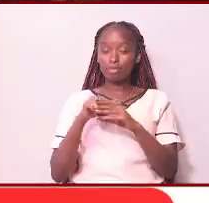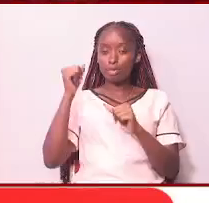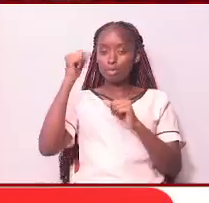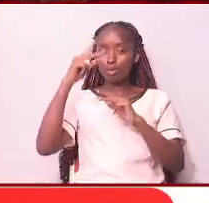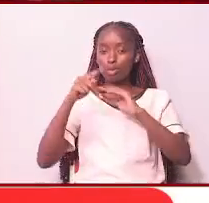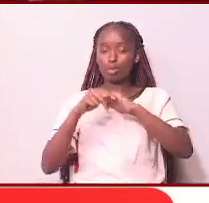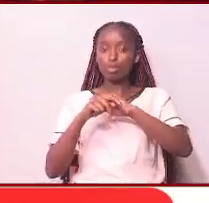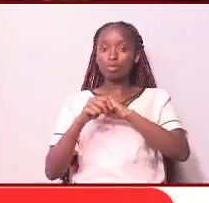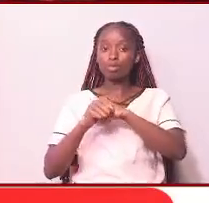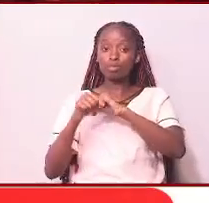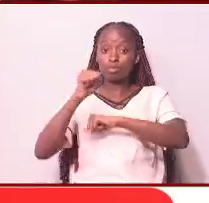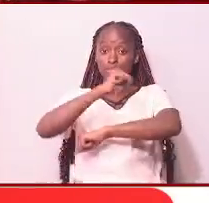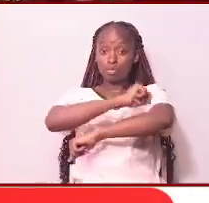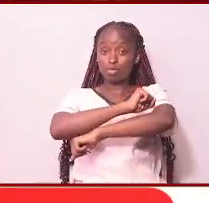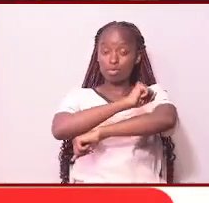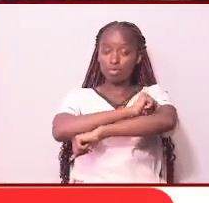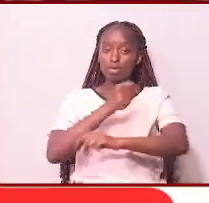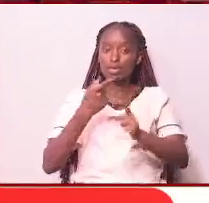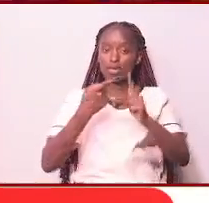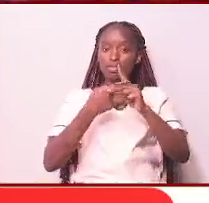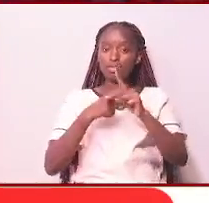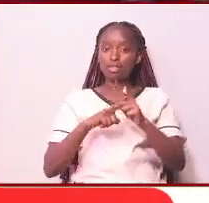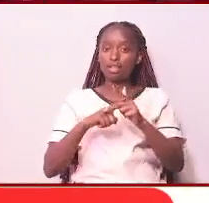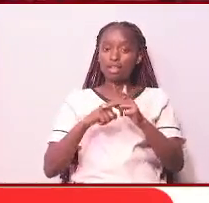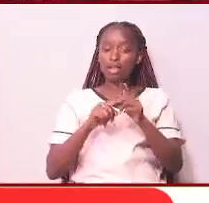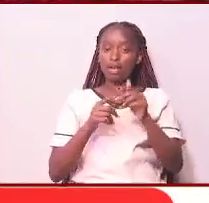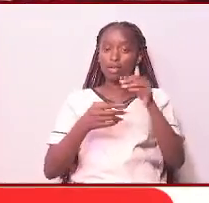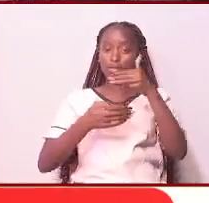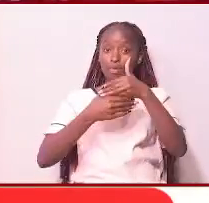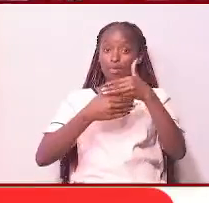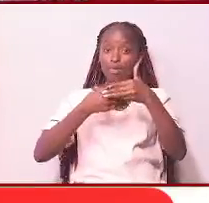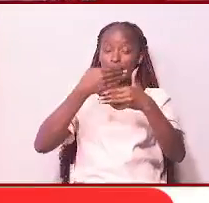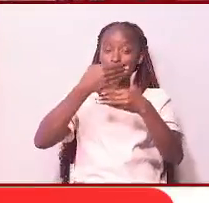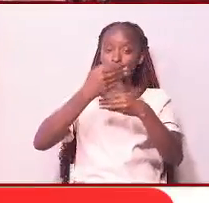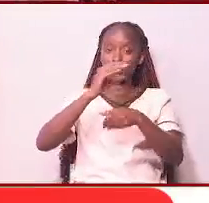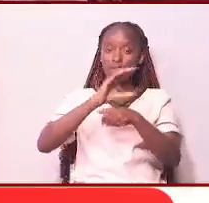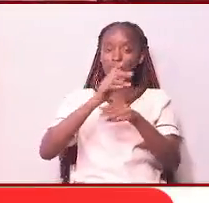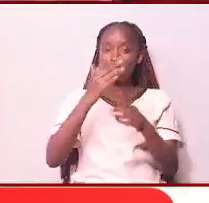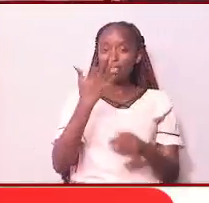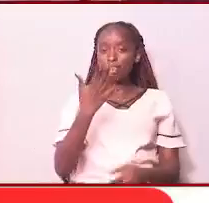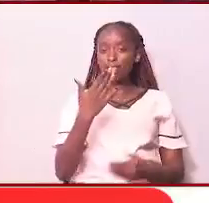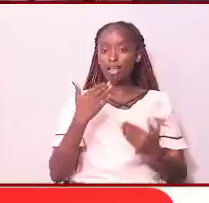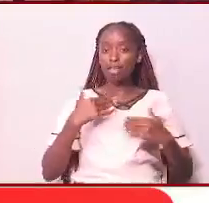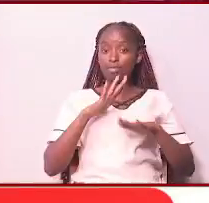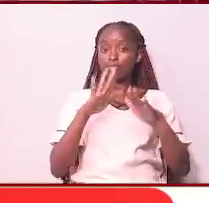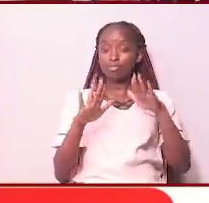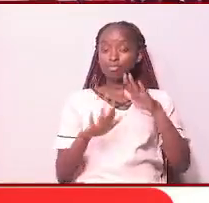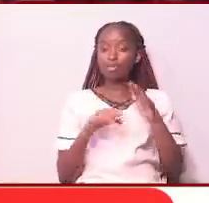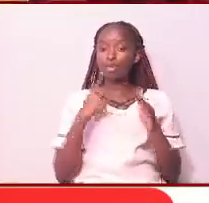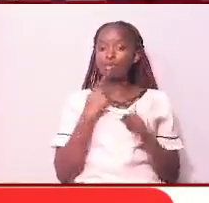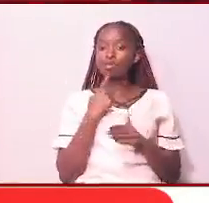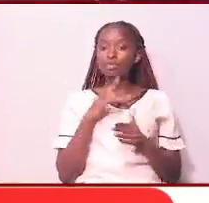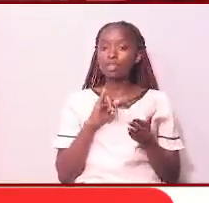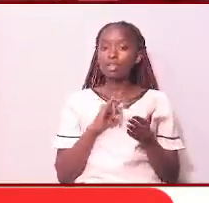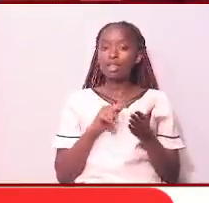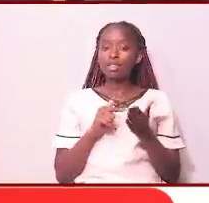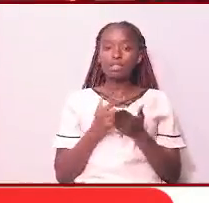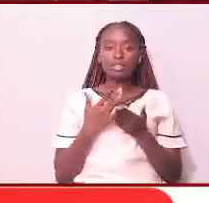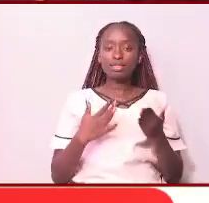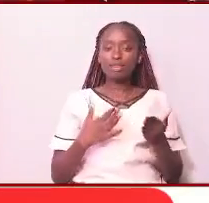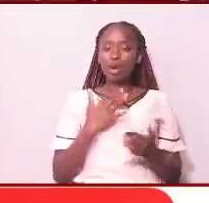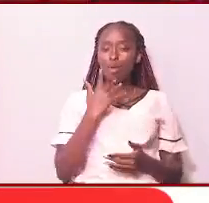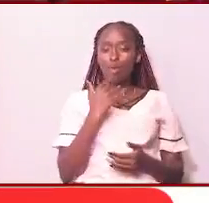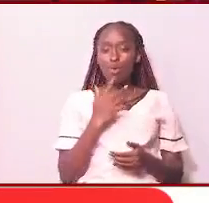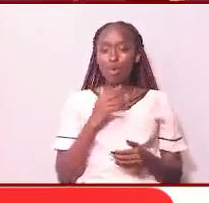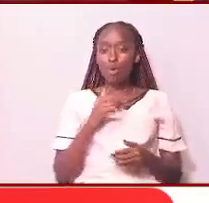kuanzisha msingi wa ujenzi wa kanisa, Naibu Rais Rigathi Gachagua amelaani vifo na uharibifu wa mali